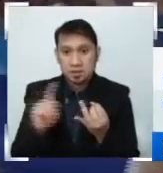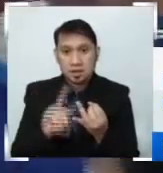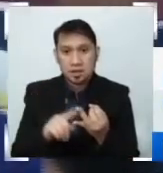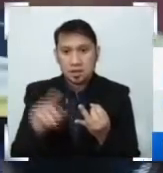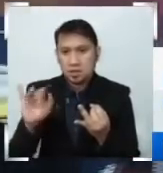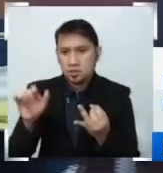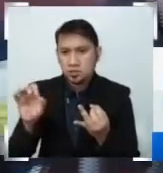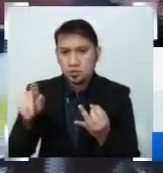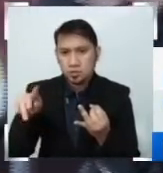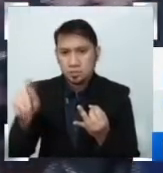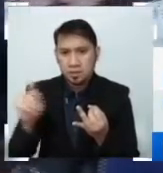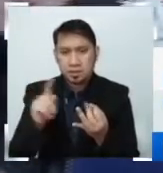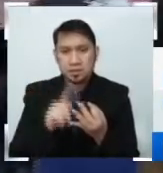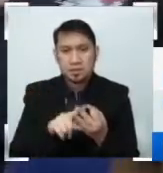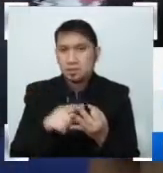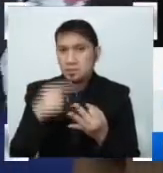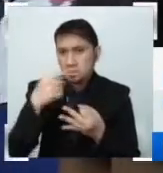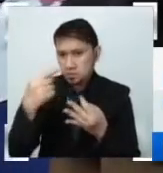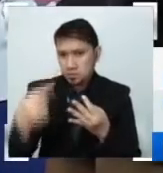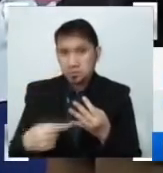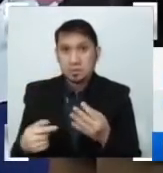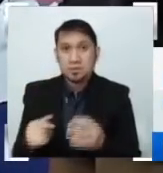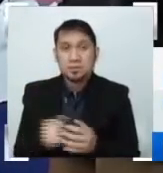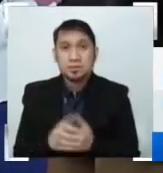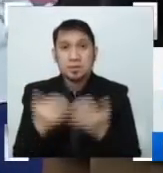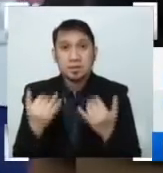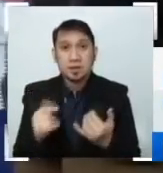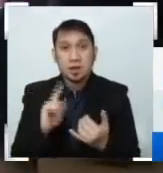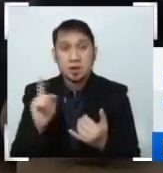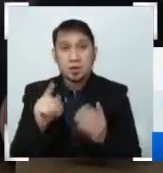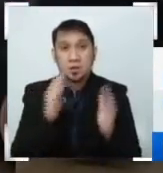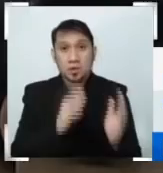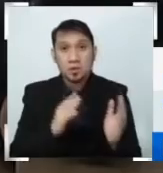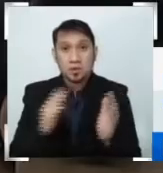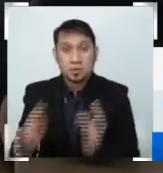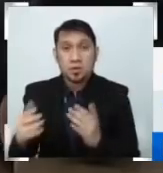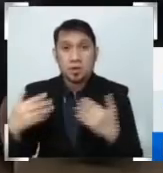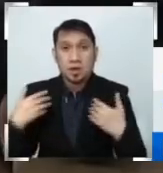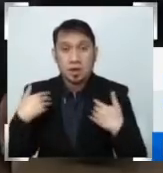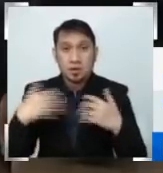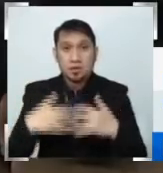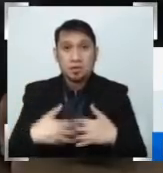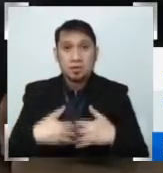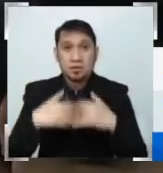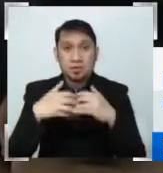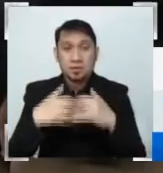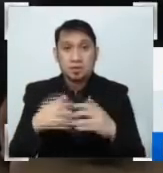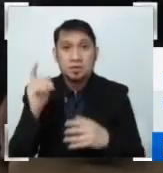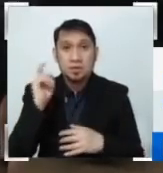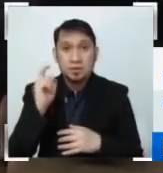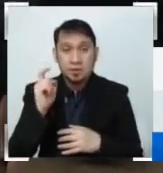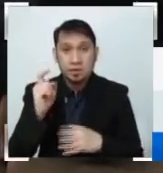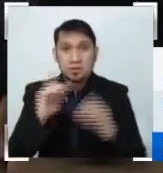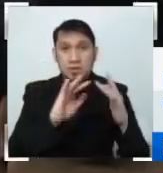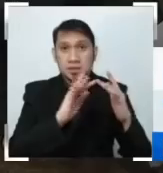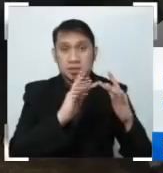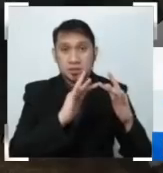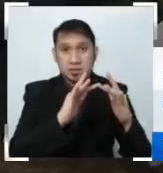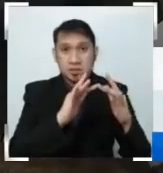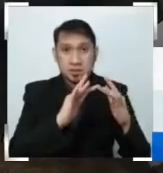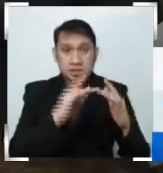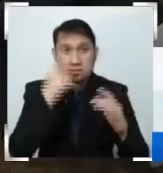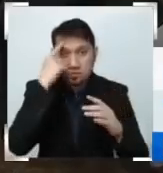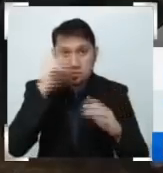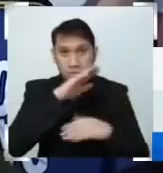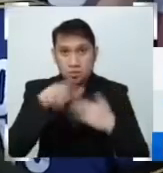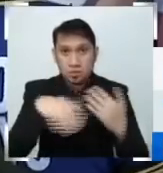Sison. Sinabi ni Moreno na isa sa balak niya ang pagpapatayo ng malawak at mabilis na internet connection sa buong Pilipinas.